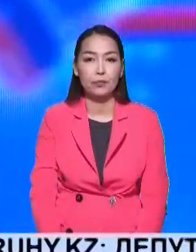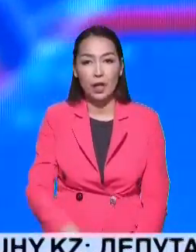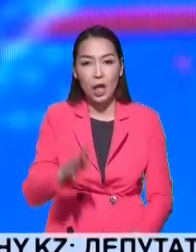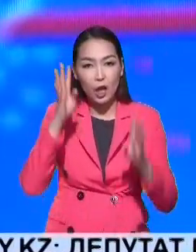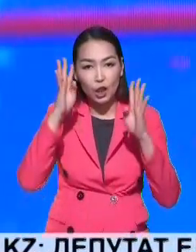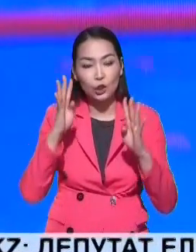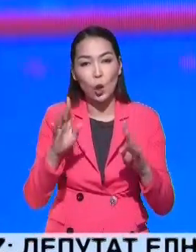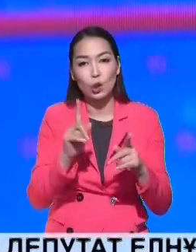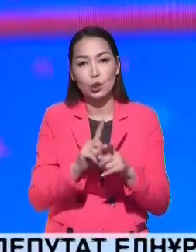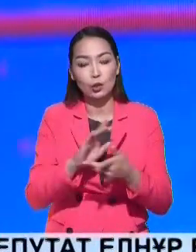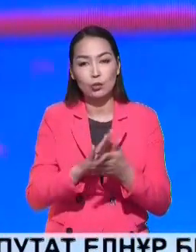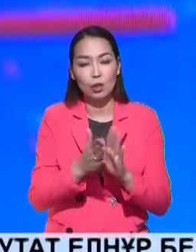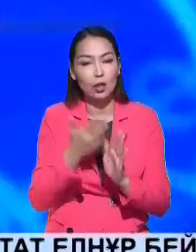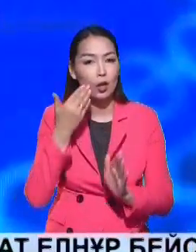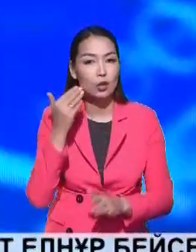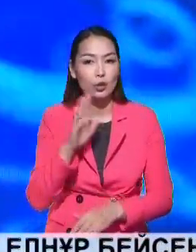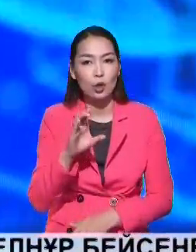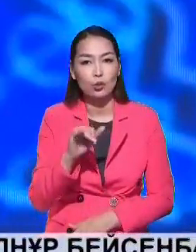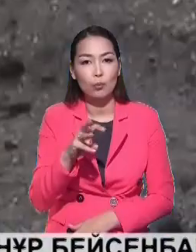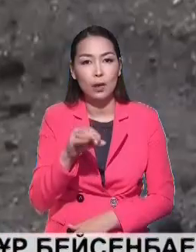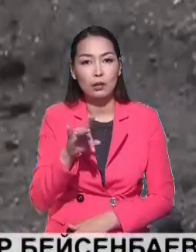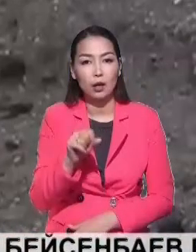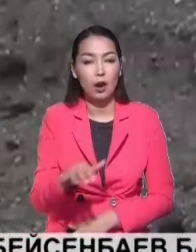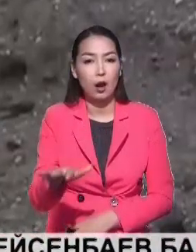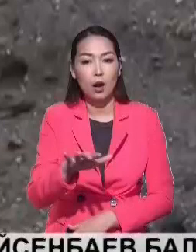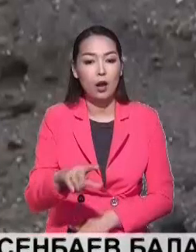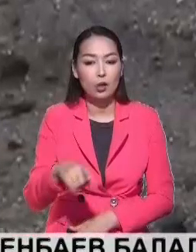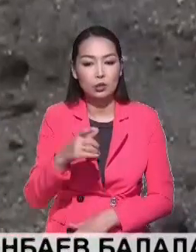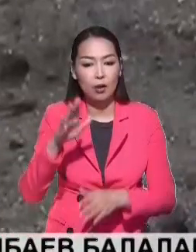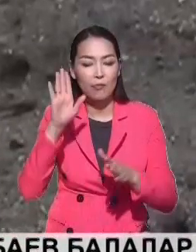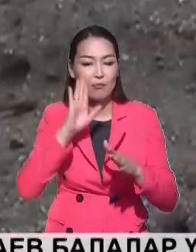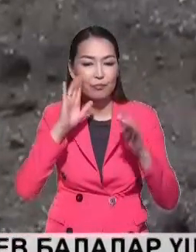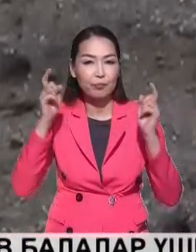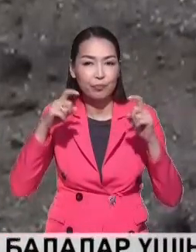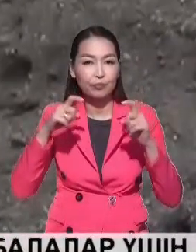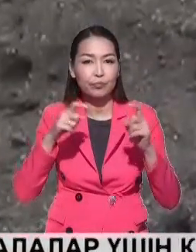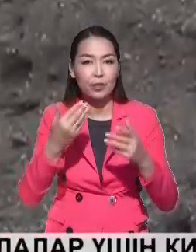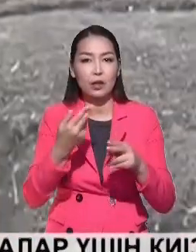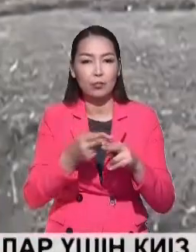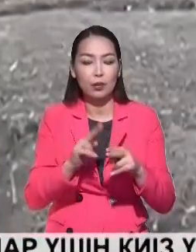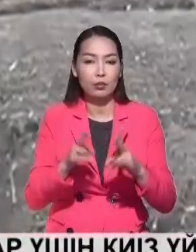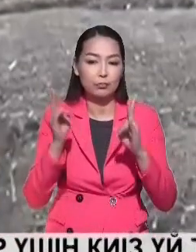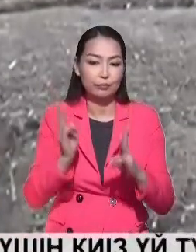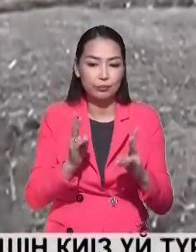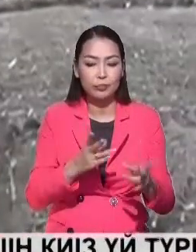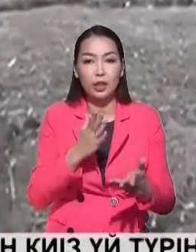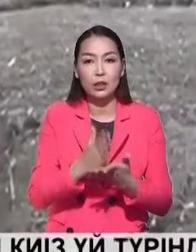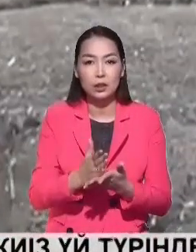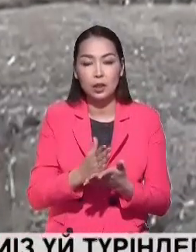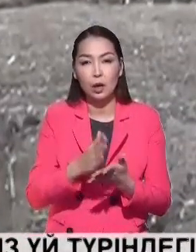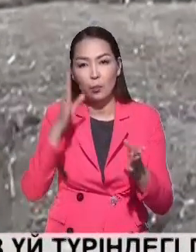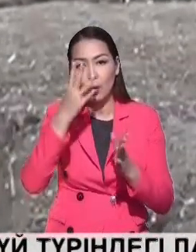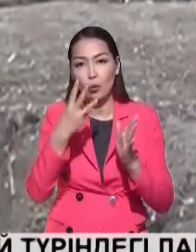Индонезияда да жағдай мәз емес. Суматра аралында толассыз жауын жауып, арты алапат тасқынға ұласты. 37